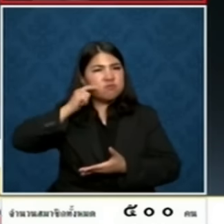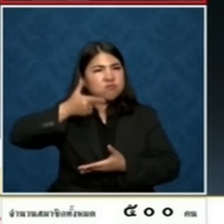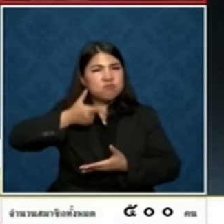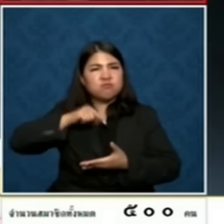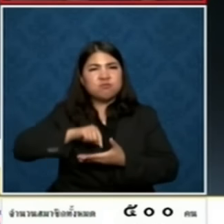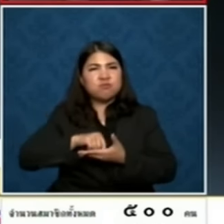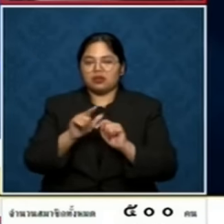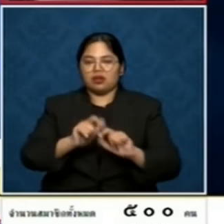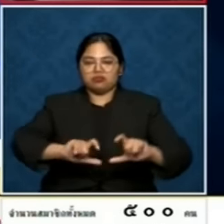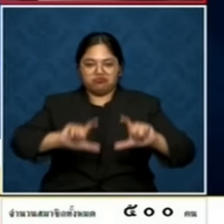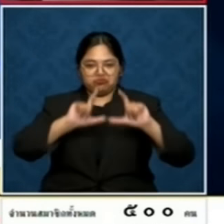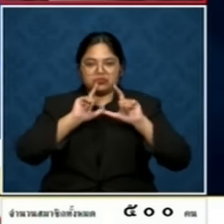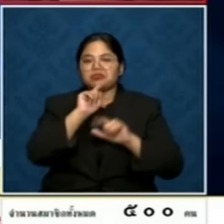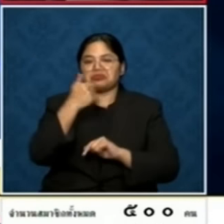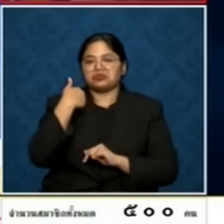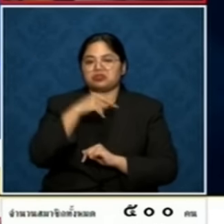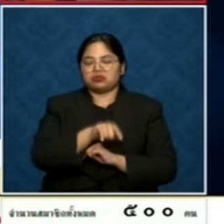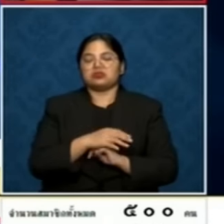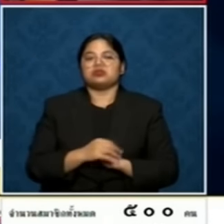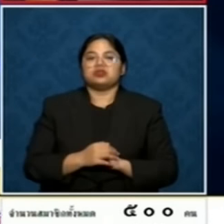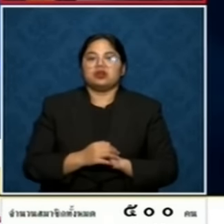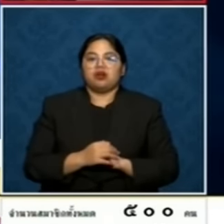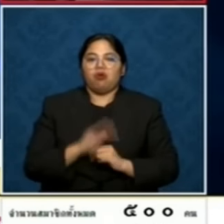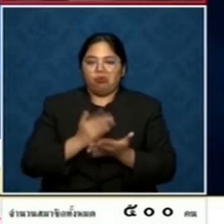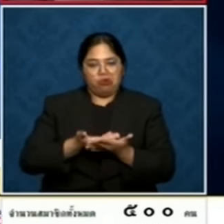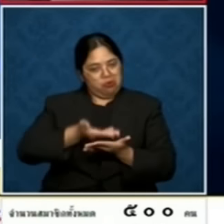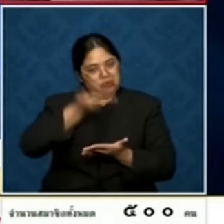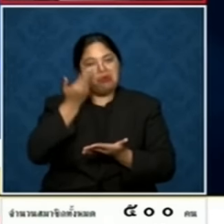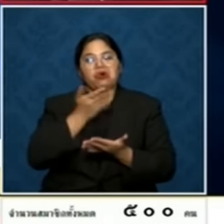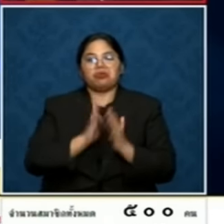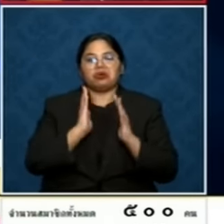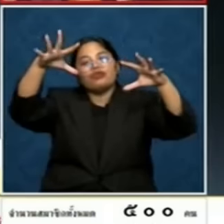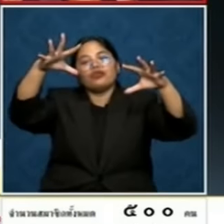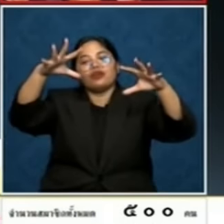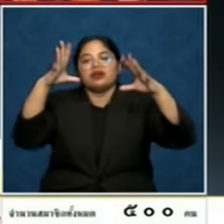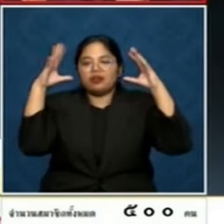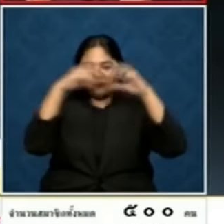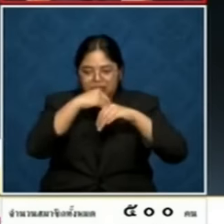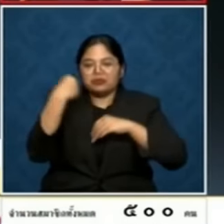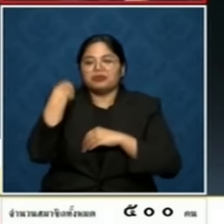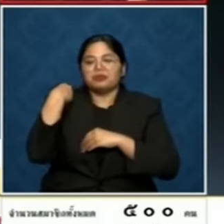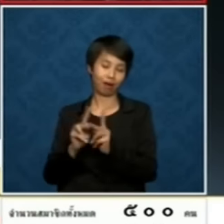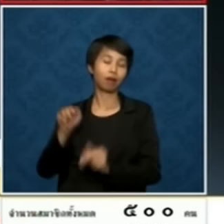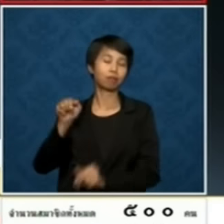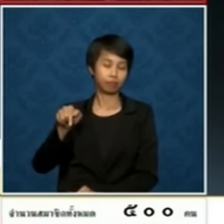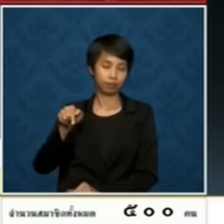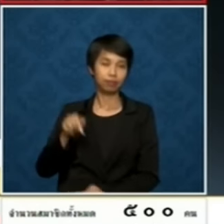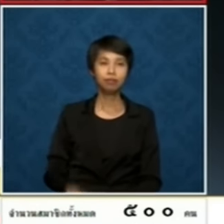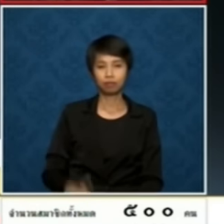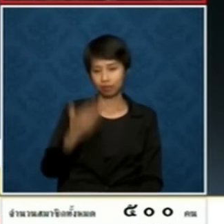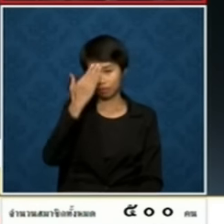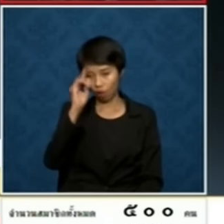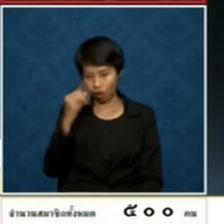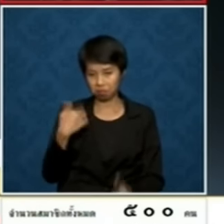สังคมกล่าวชี้แจงตอนหนึ่งบอกว่าต้องขอขอบคุณข้อมูลที่ได้นำเสนอมามีการพูดว่ามีนายตำรวจยศพลตำรวจตรี